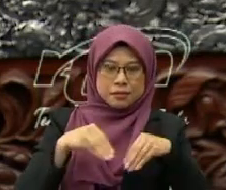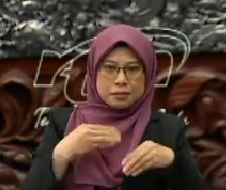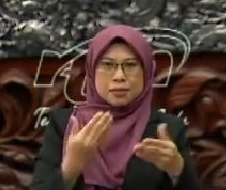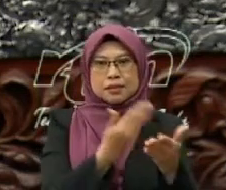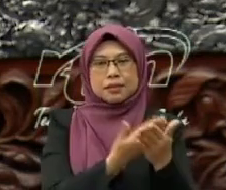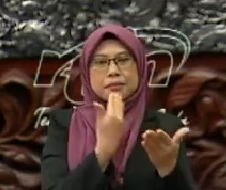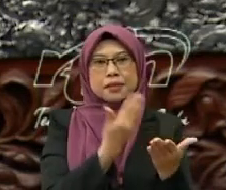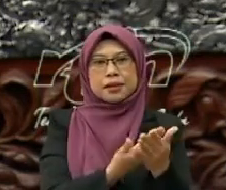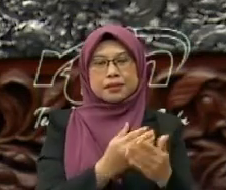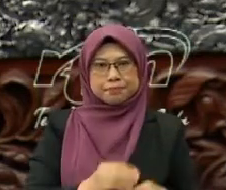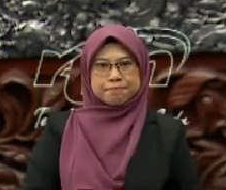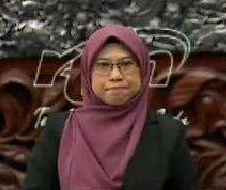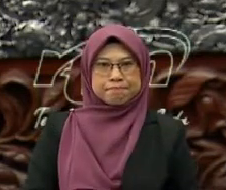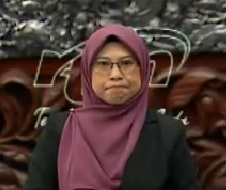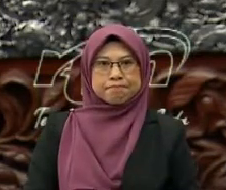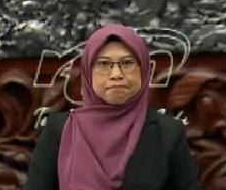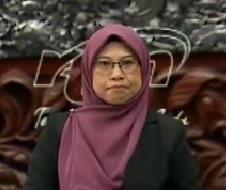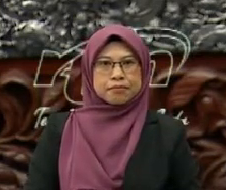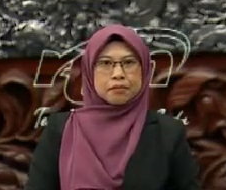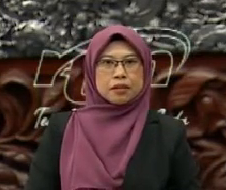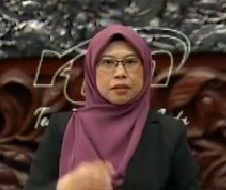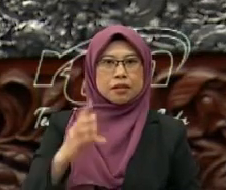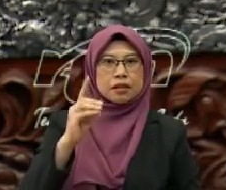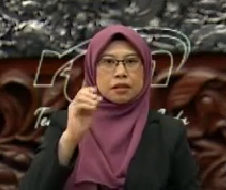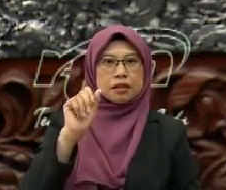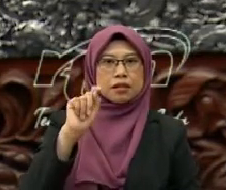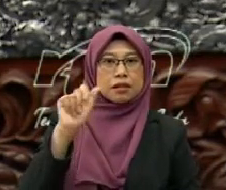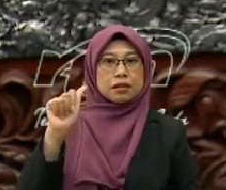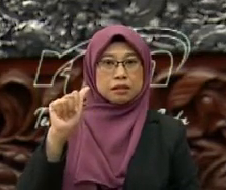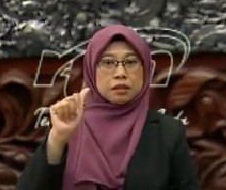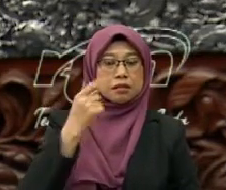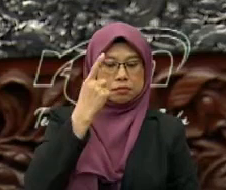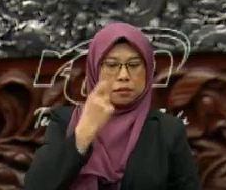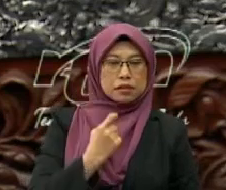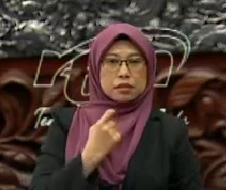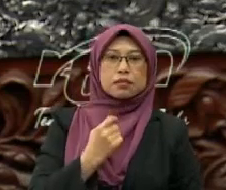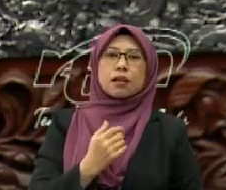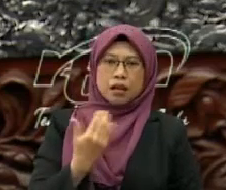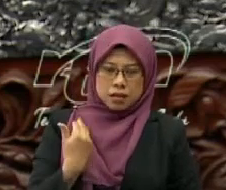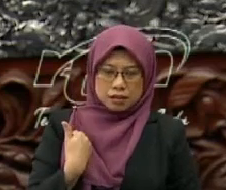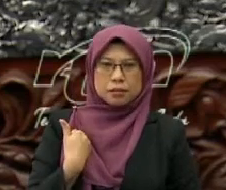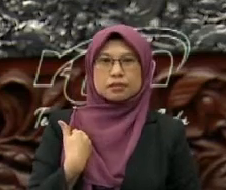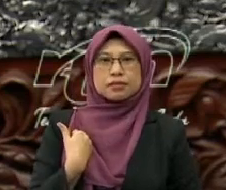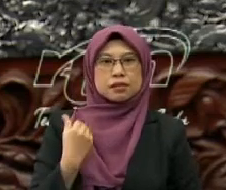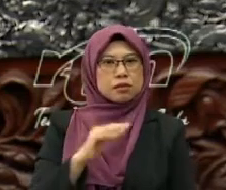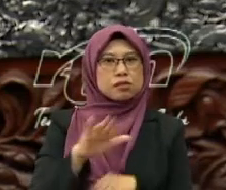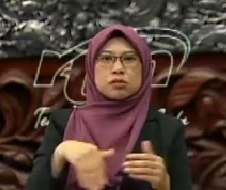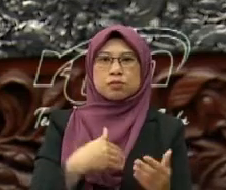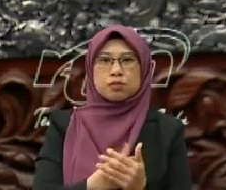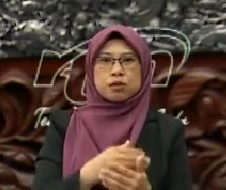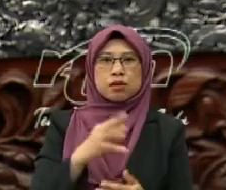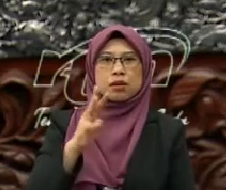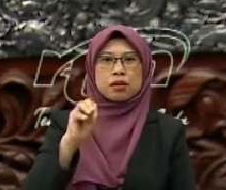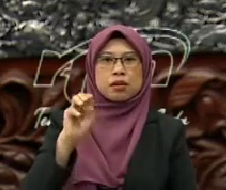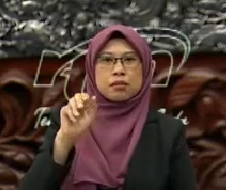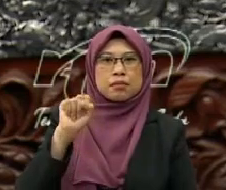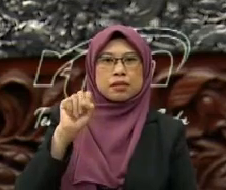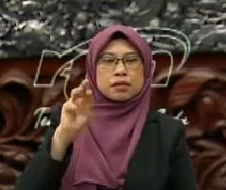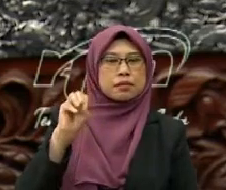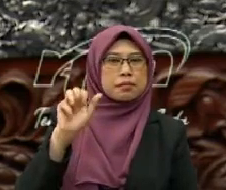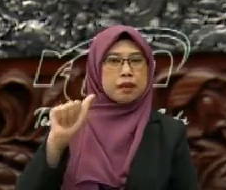cadangan di bangkitkan Ya sudah kami sebagaimana kita ada data semua asma merupakan